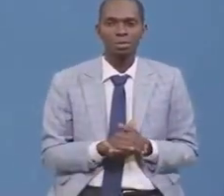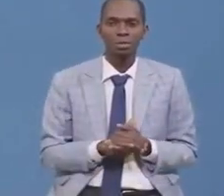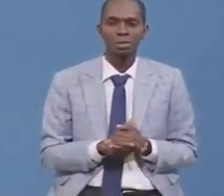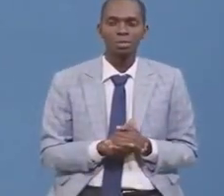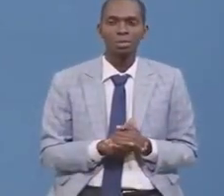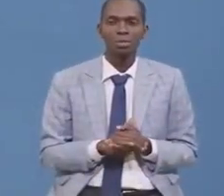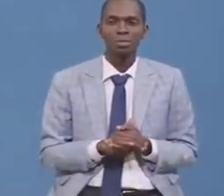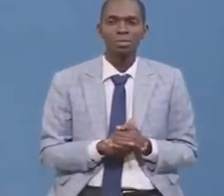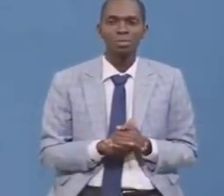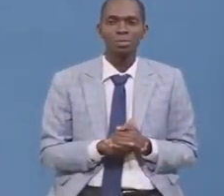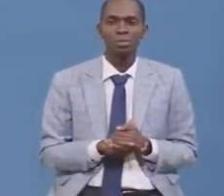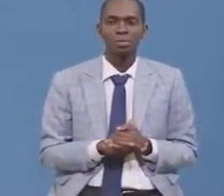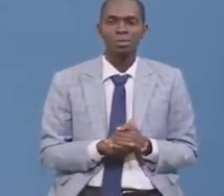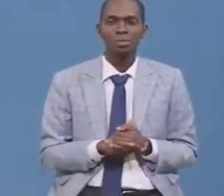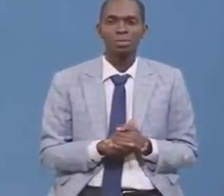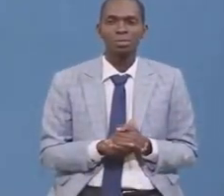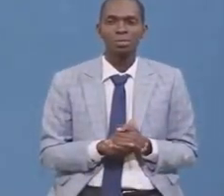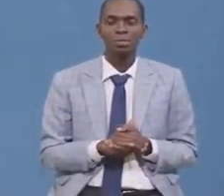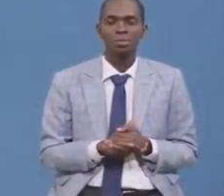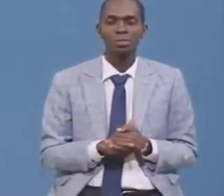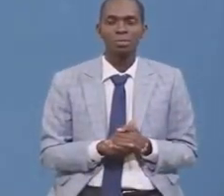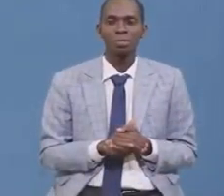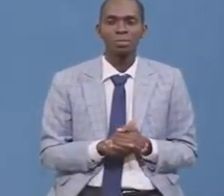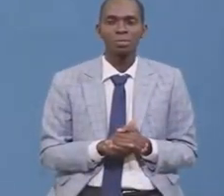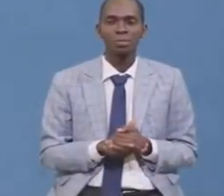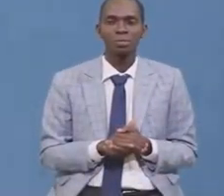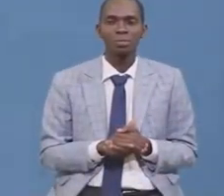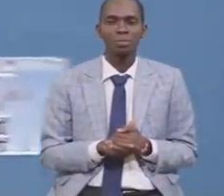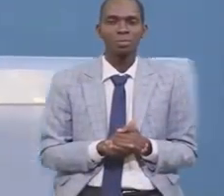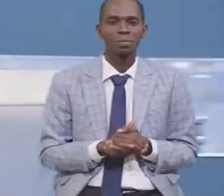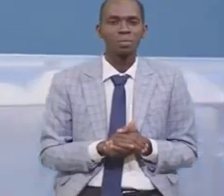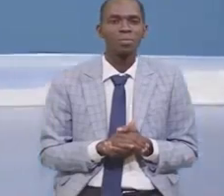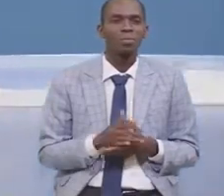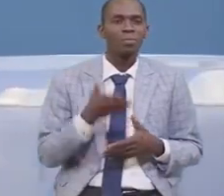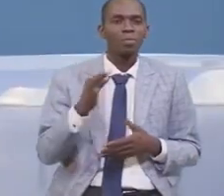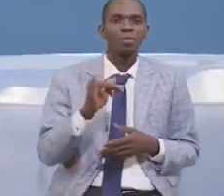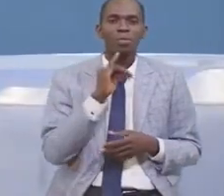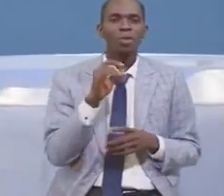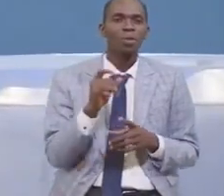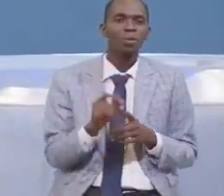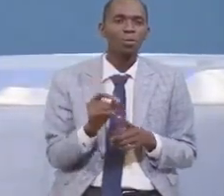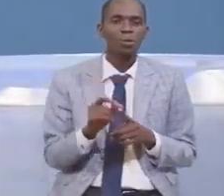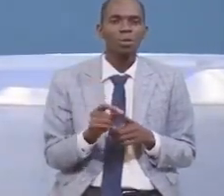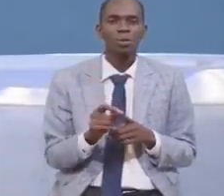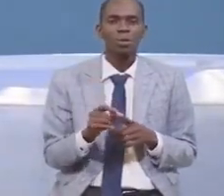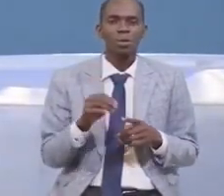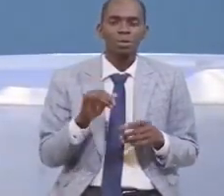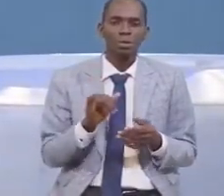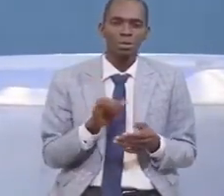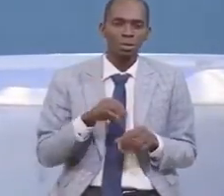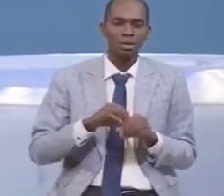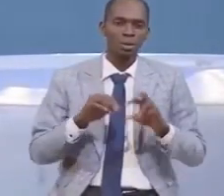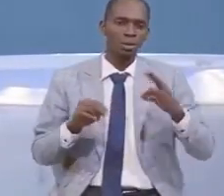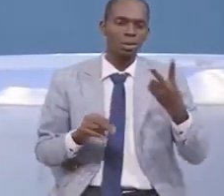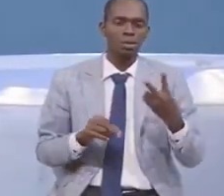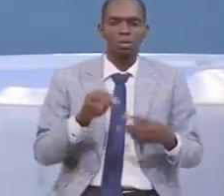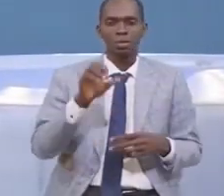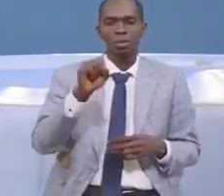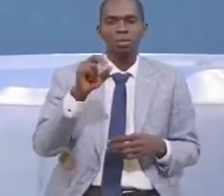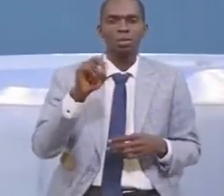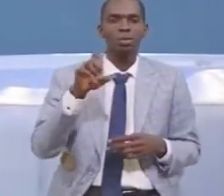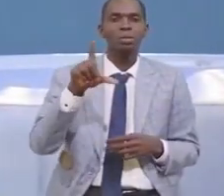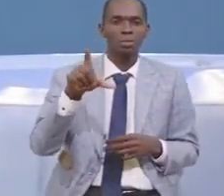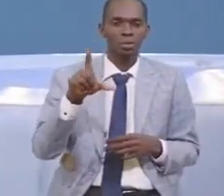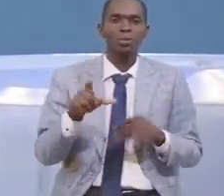విడిచిపెట్టి వెంట వస్తున్నామయ్యా, మాకేమీ లభ్యమవుతుంది. That's a word in 2 Samuel I want you to read. 2 Samuel